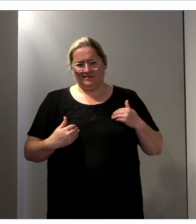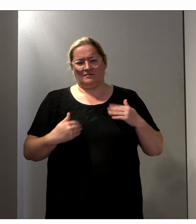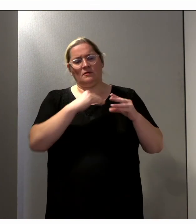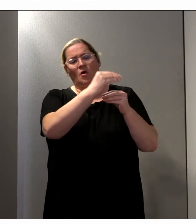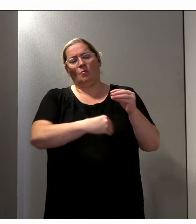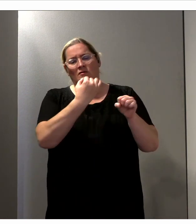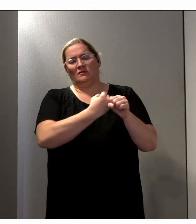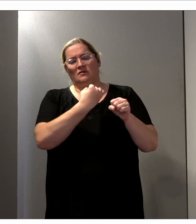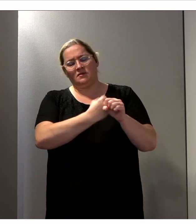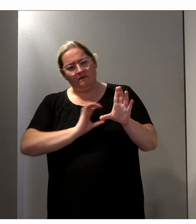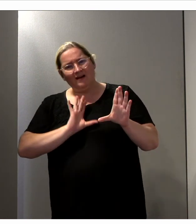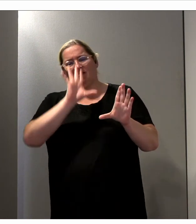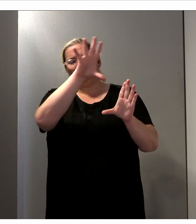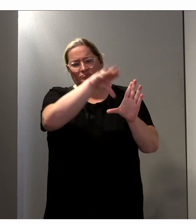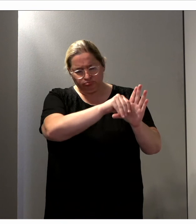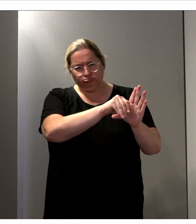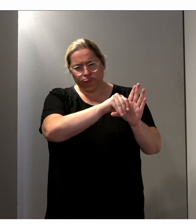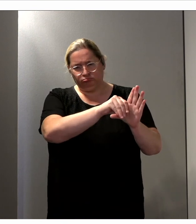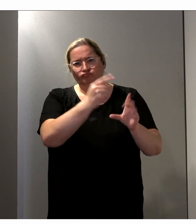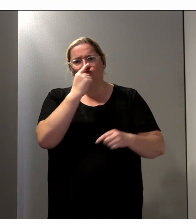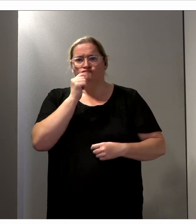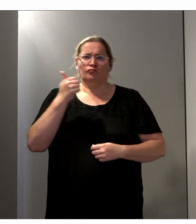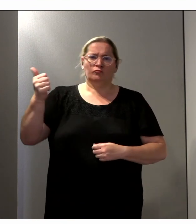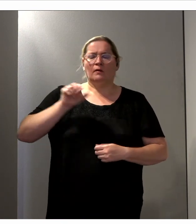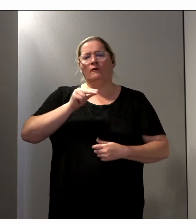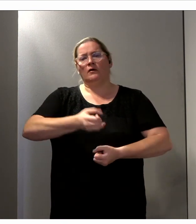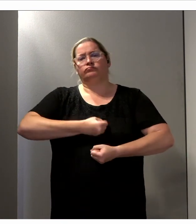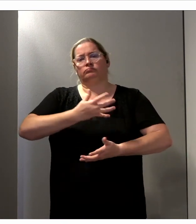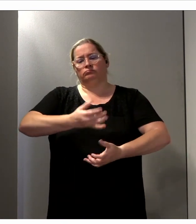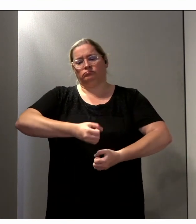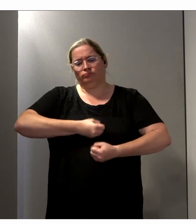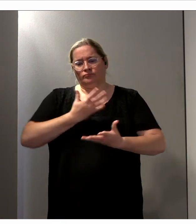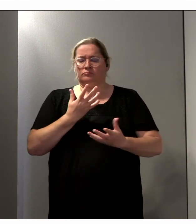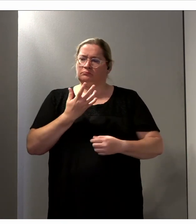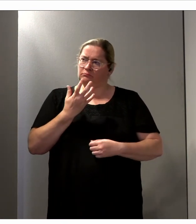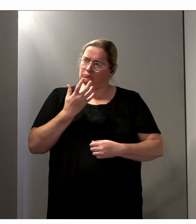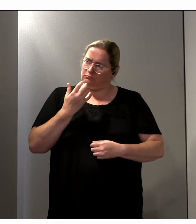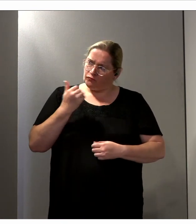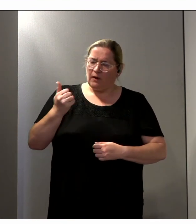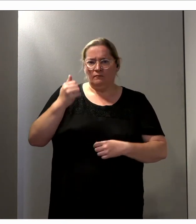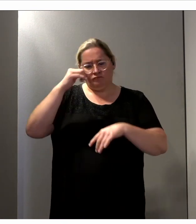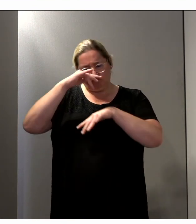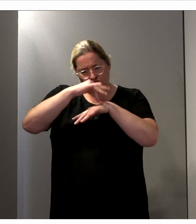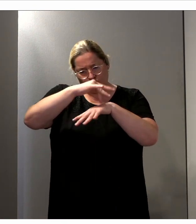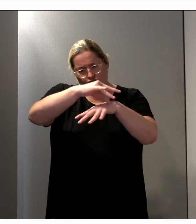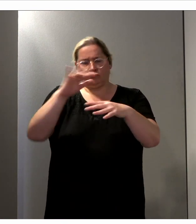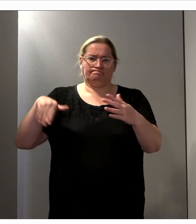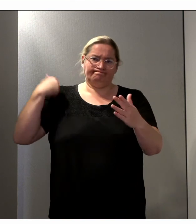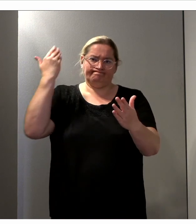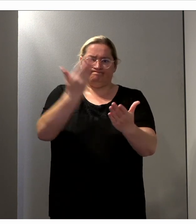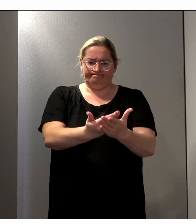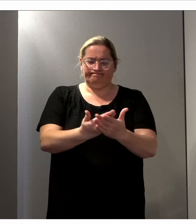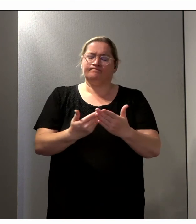travail. Vous allez certainement nous parler un petit peu de votre expérience. Et moi, j'ai envie de